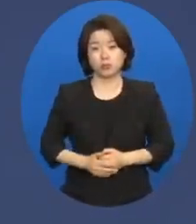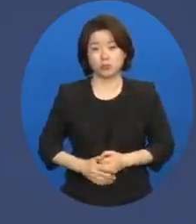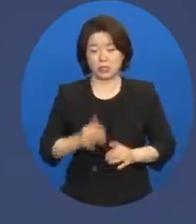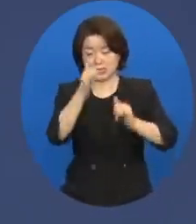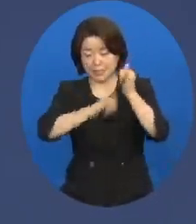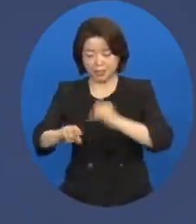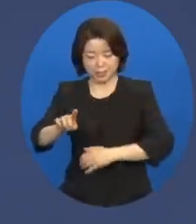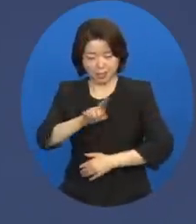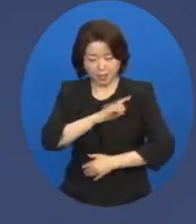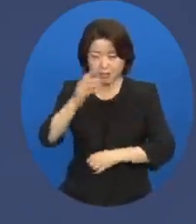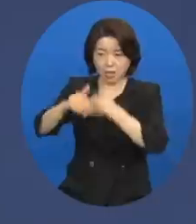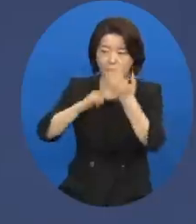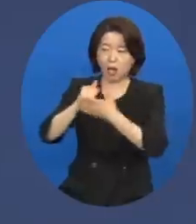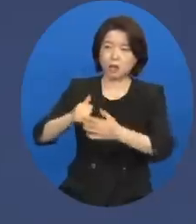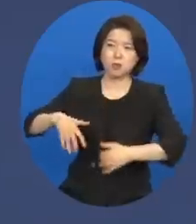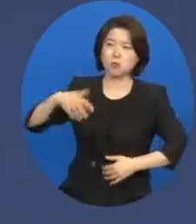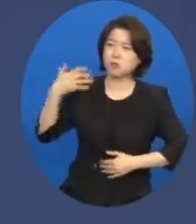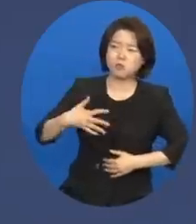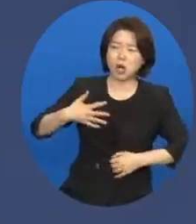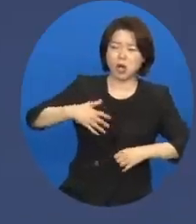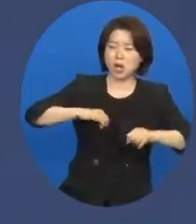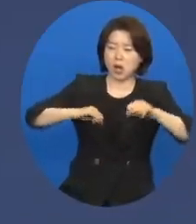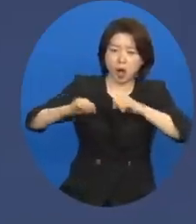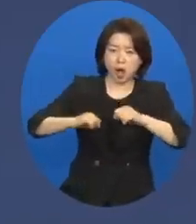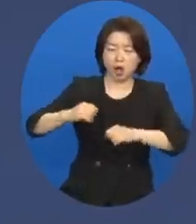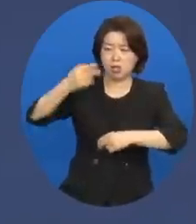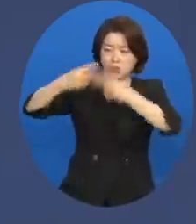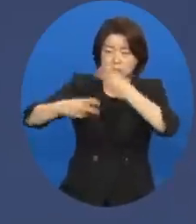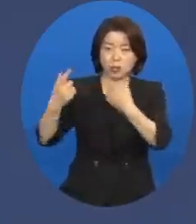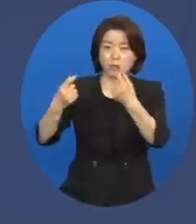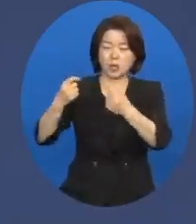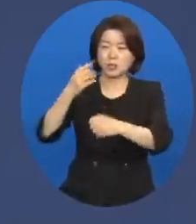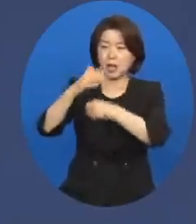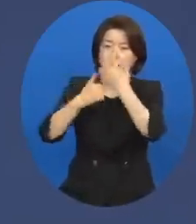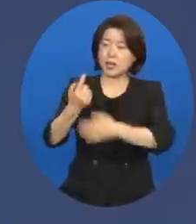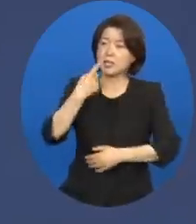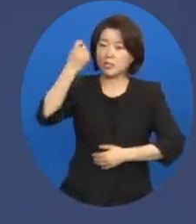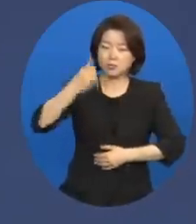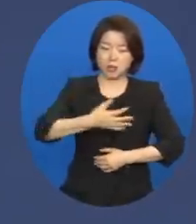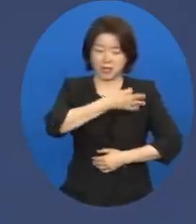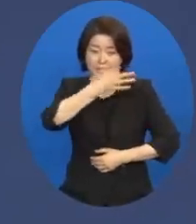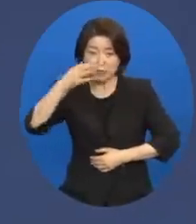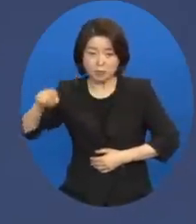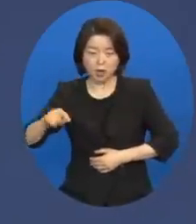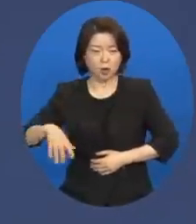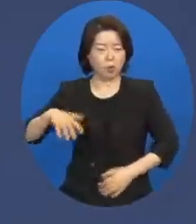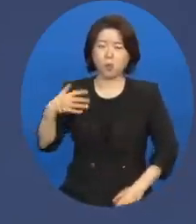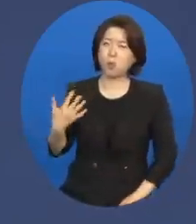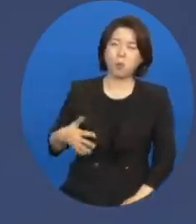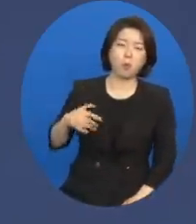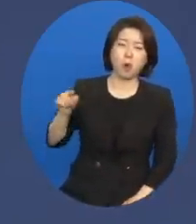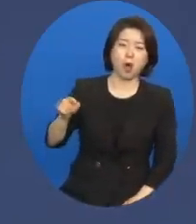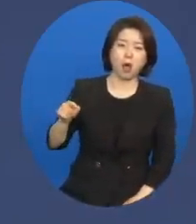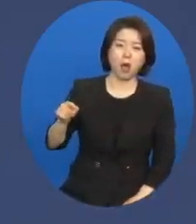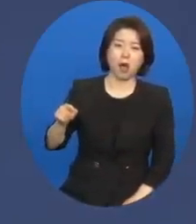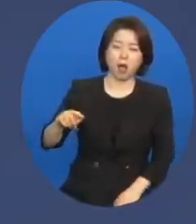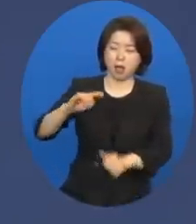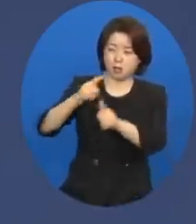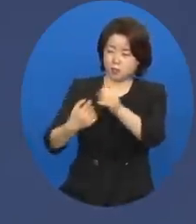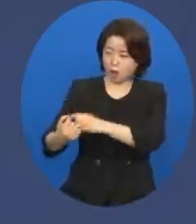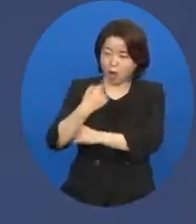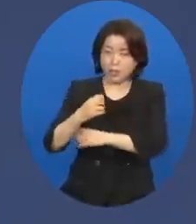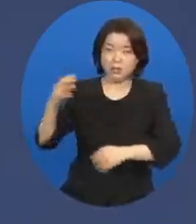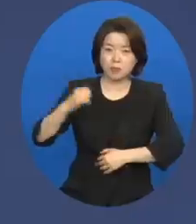가장 하나님의 드라마틱하고 가장 멋진 하나님과 신바람 나는, 이야 진짜 초월적인